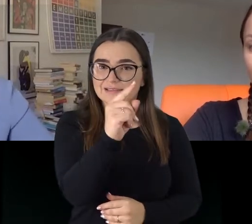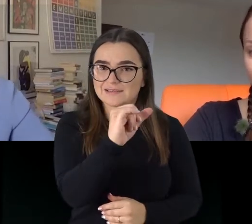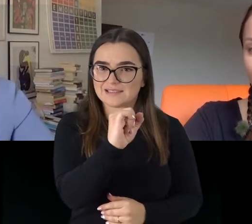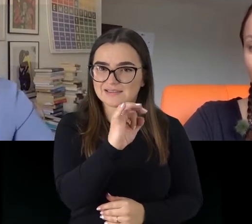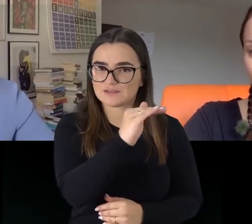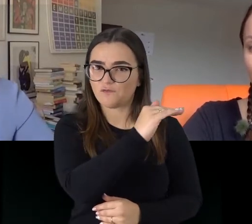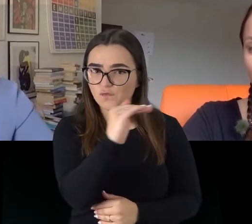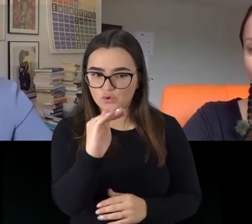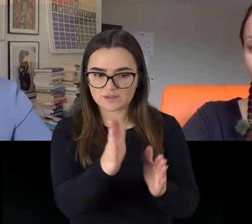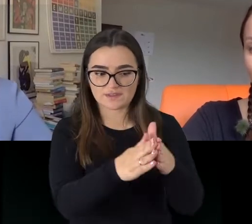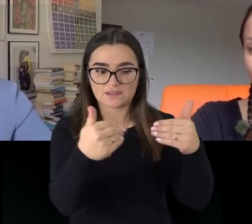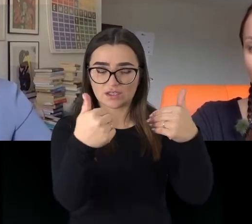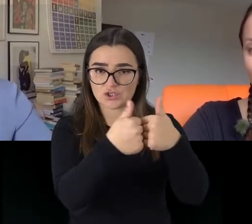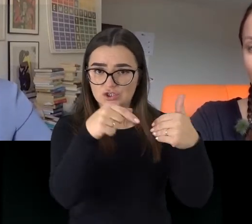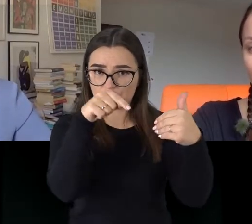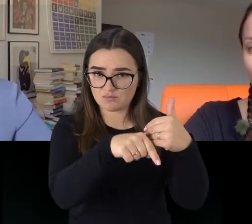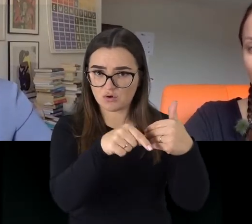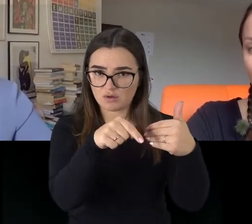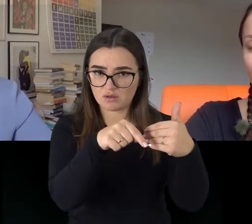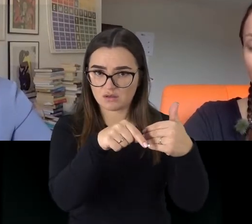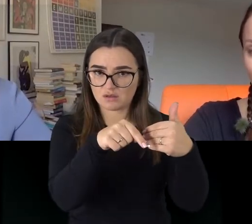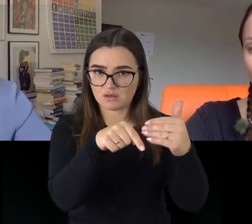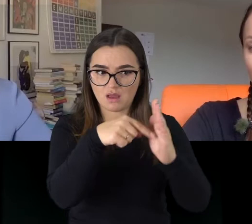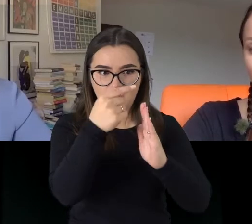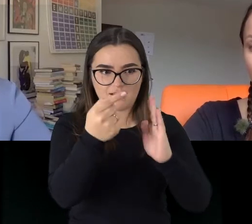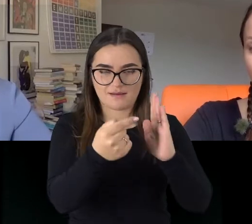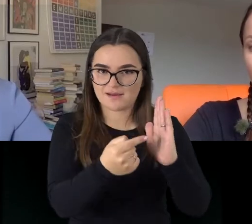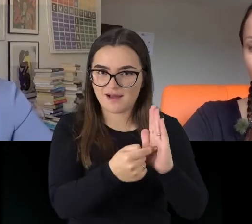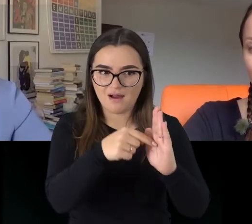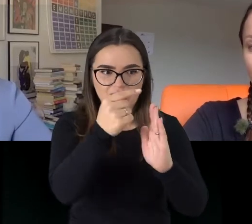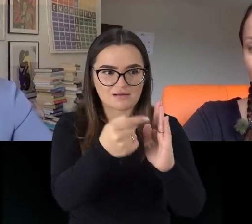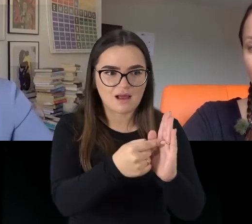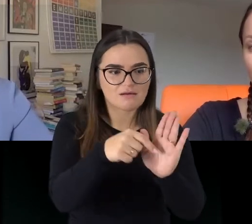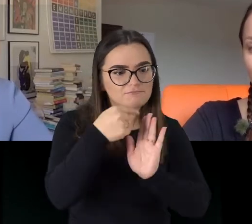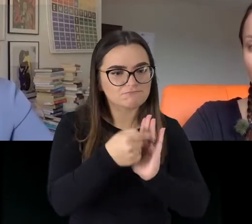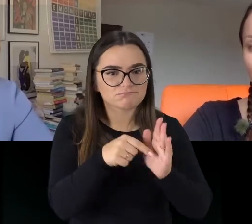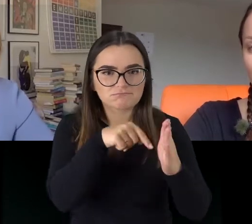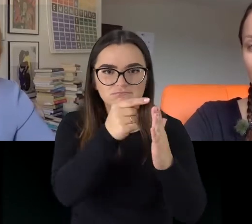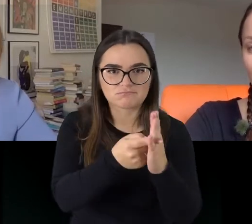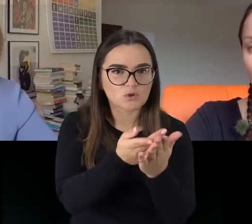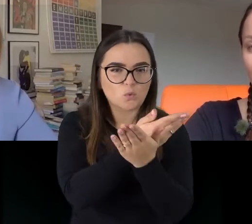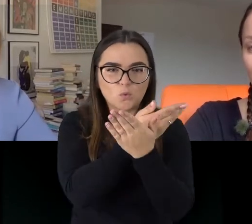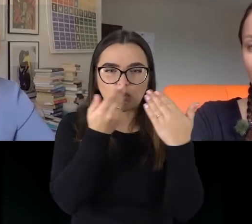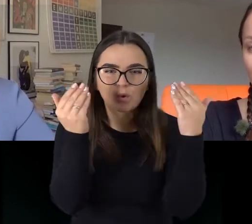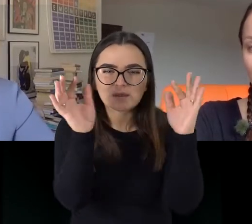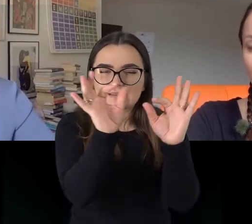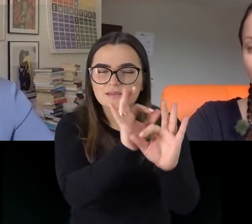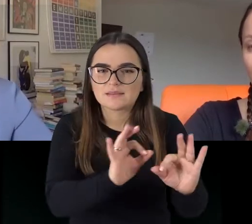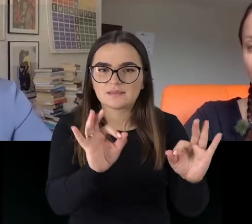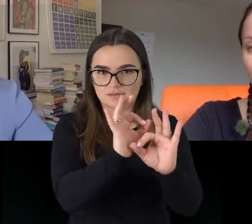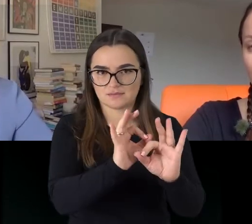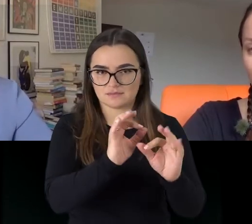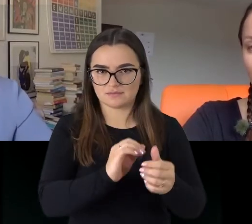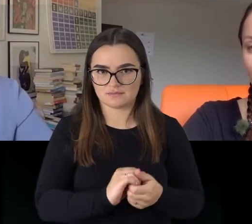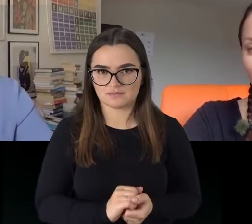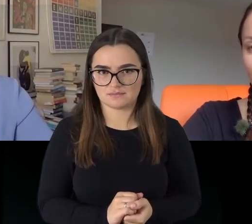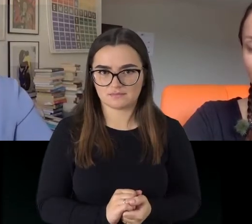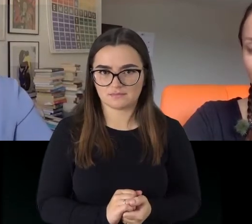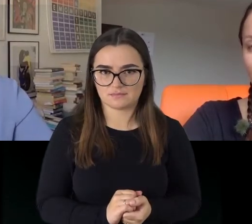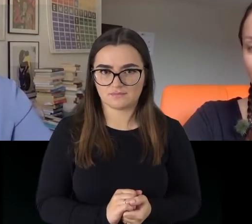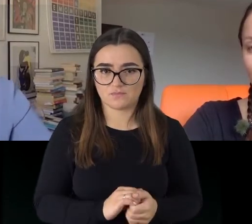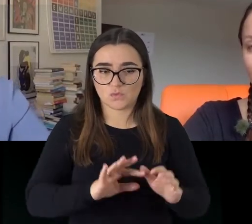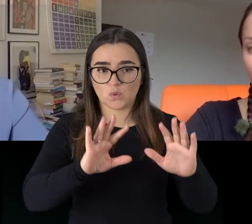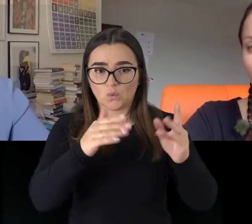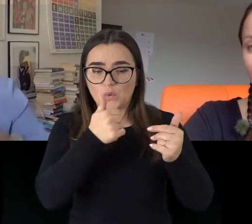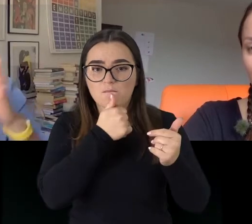ir nuo šito jūsų punkto, nėra klausimų. Tiesiog nėra klausimo, ne, čia niekas nieko apie nieką neklausia, arba